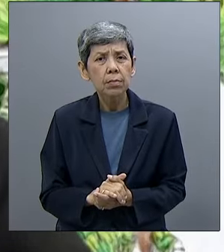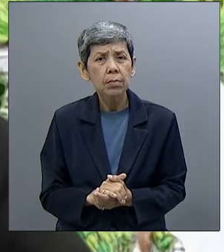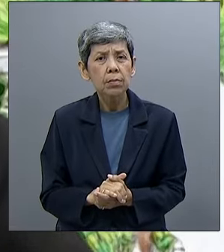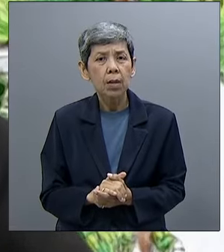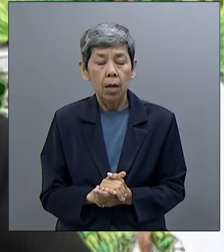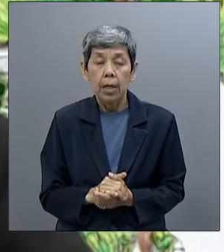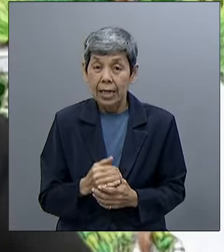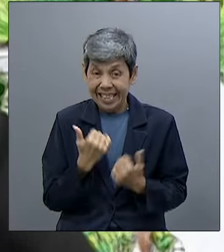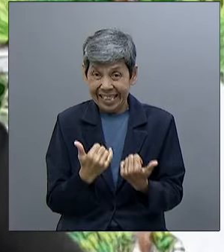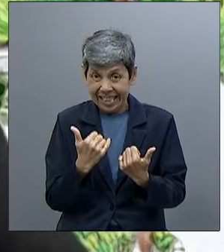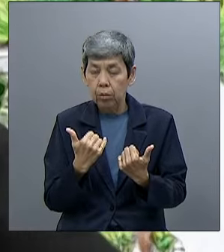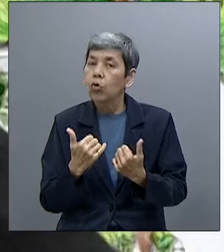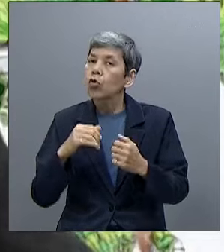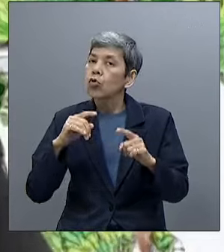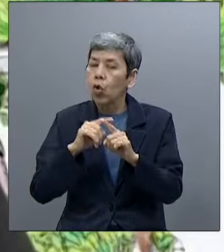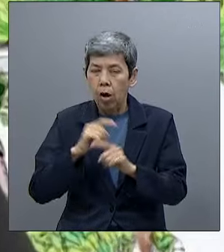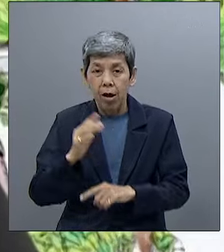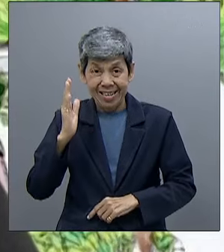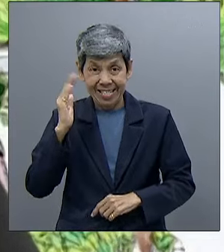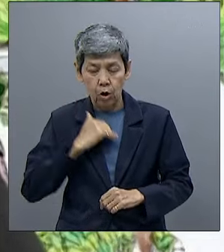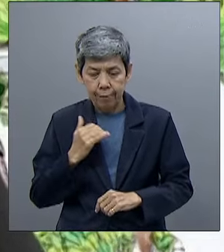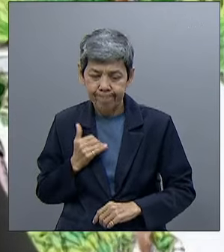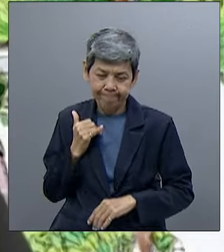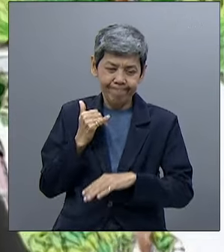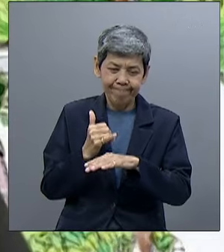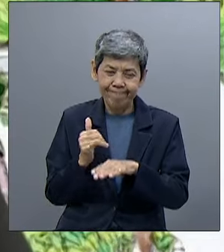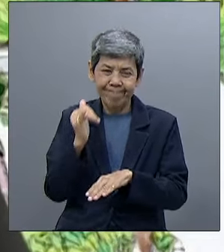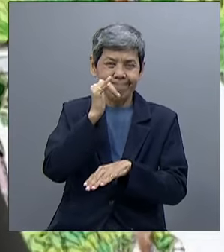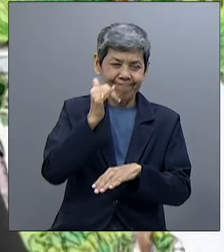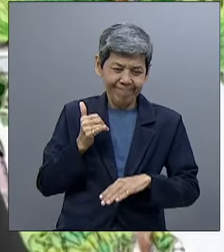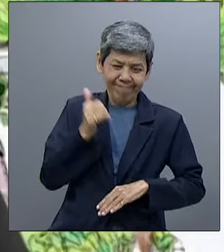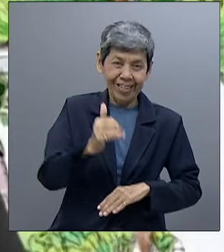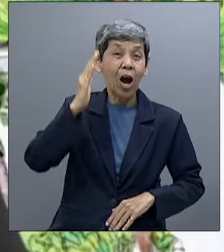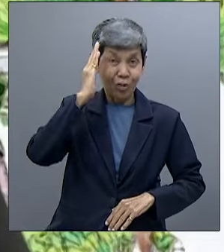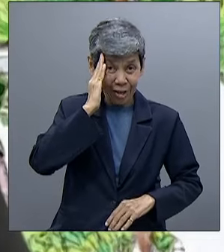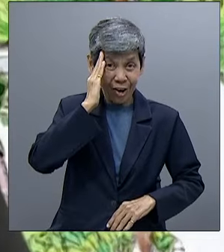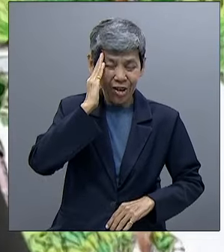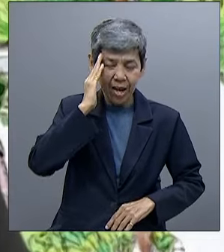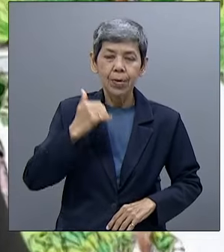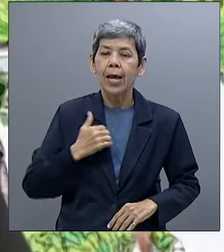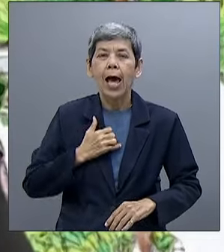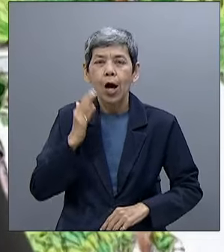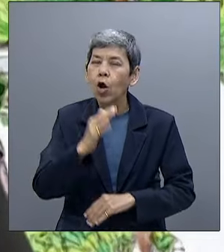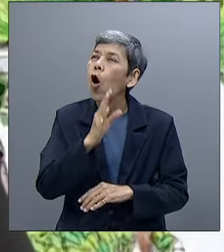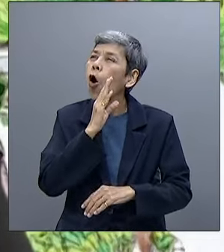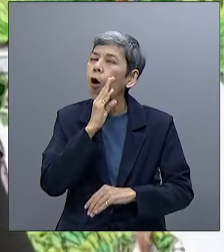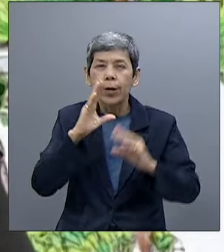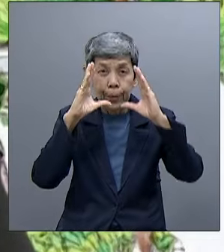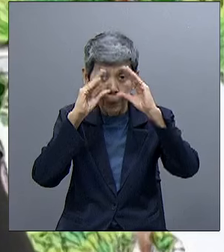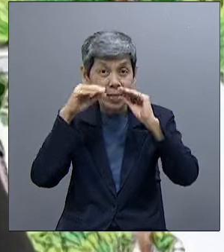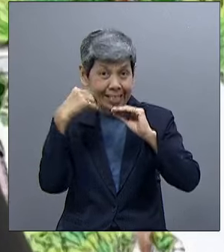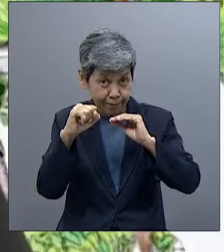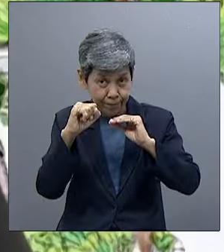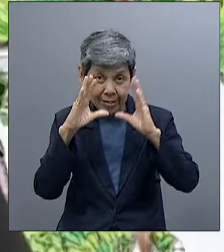ๆแล้วส่วนใหญ่อาการนี้จะเกิดขึ้นช่วงก่อนเวลาเข้านอนค่ะอย่างเช่นถ้าโดยธรรมชาติเนี่ยเป็นคนเข้านอนเวลา 22:00น -